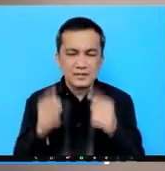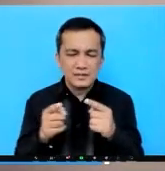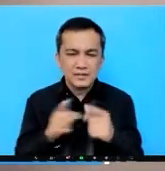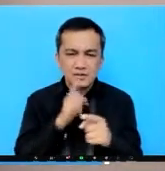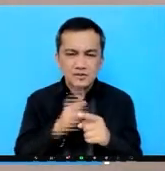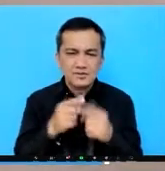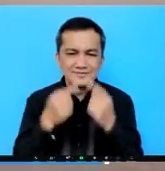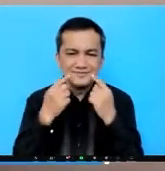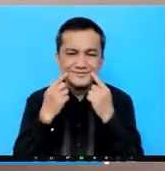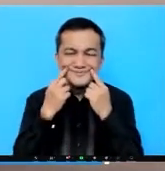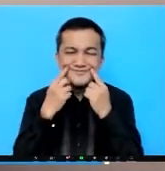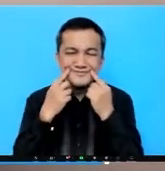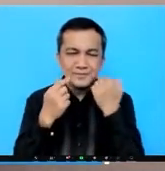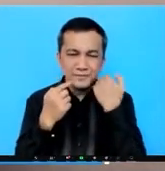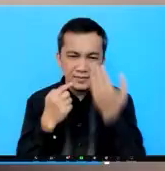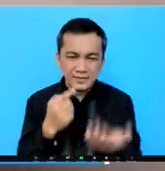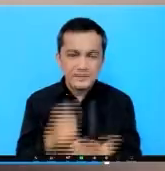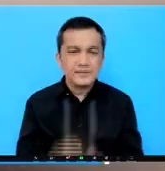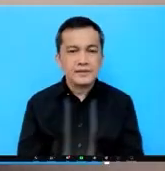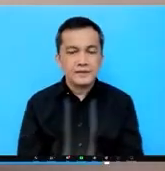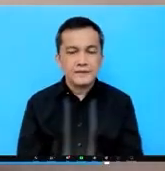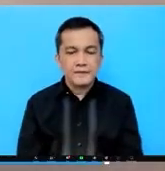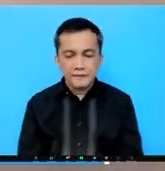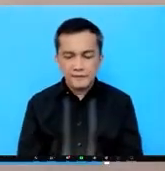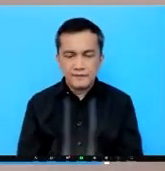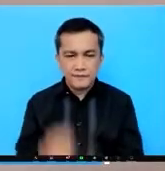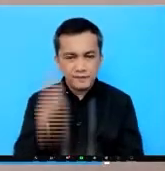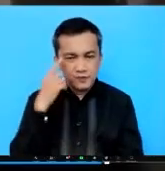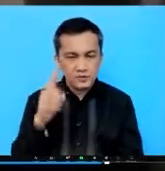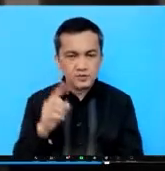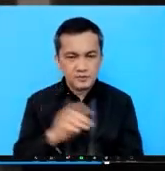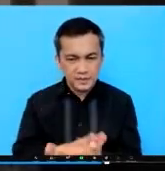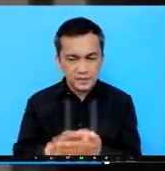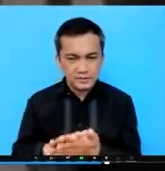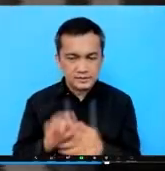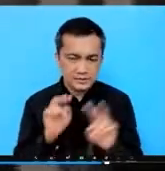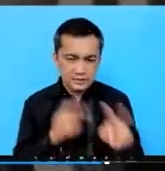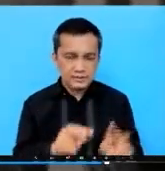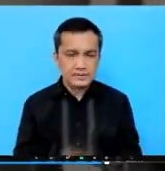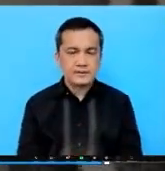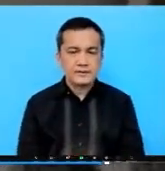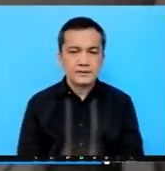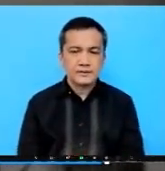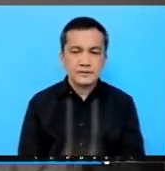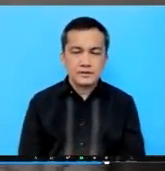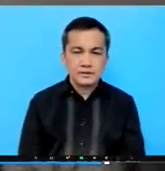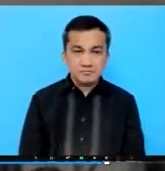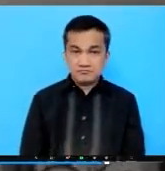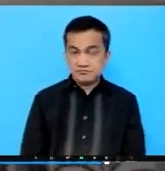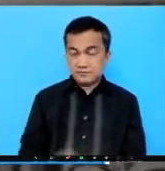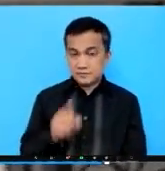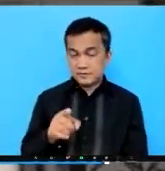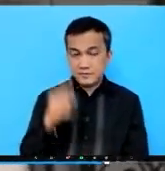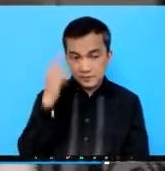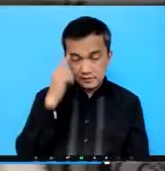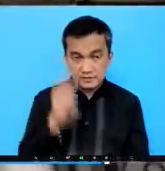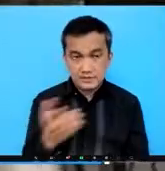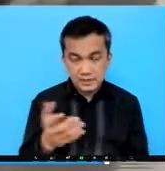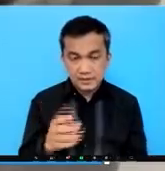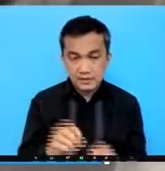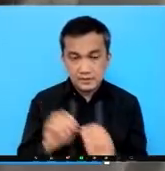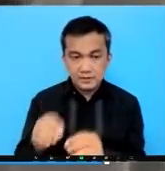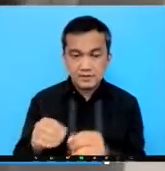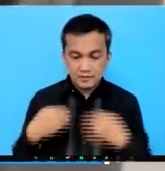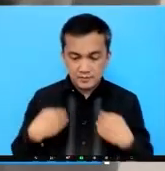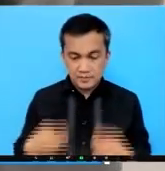po natin yung patay para maayos siyang tinang. At kung iniisip nyo rin kung saan napupunta ang mga bahagi ng